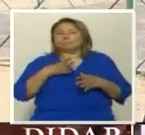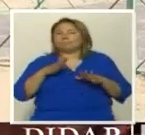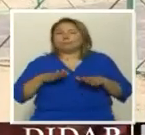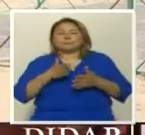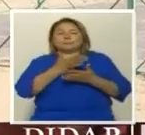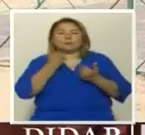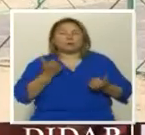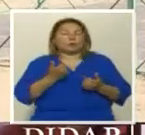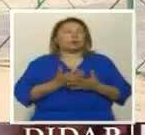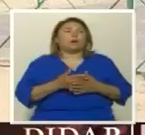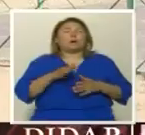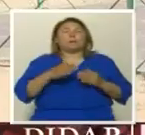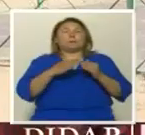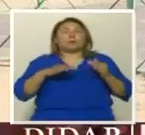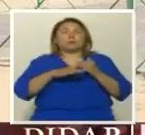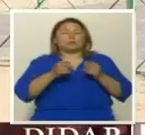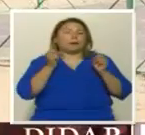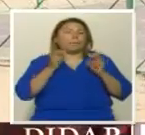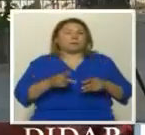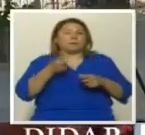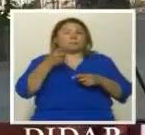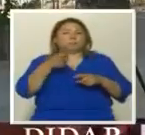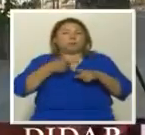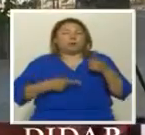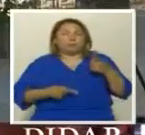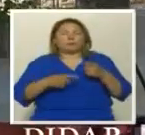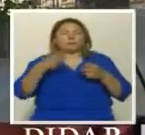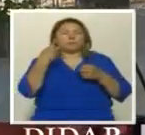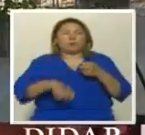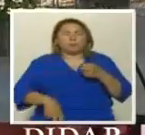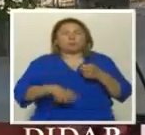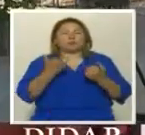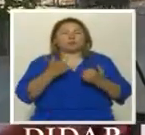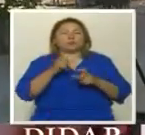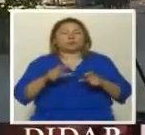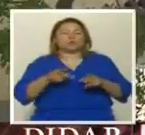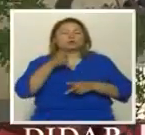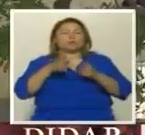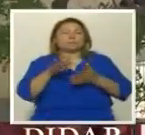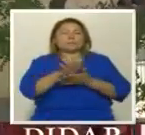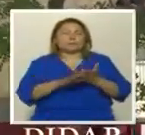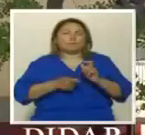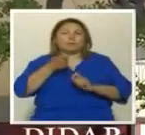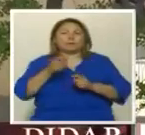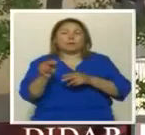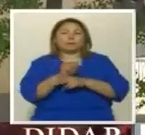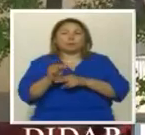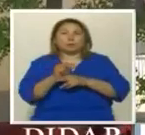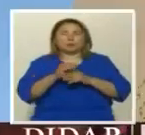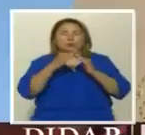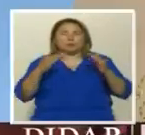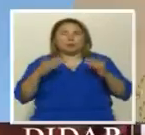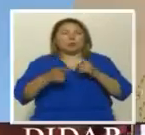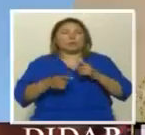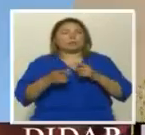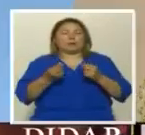на площадке перед домом опасно все наполовину сломано на данный момент жители могут обратиться в Акимат заявлением и отремонтировать фасад дома